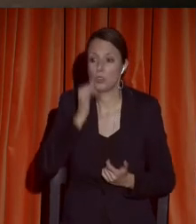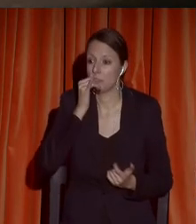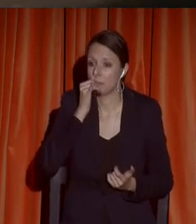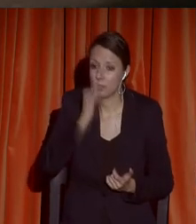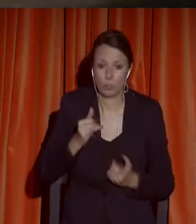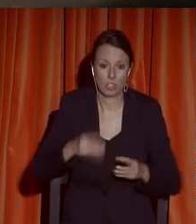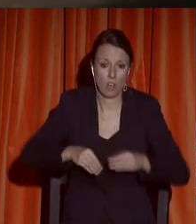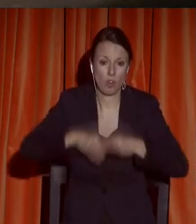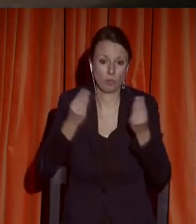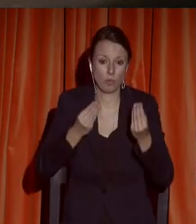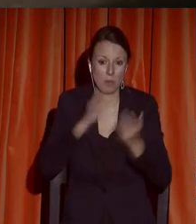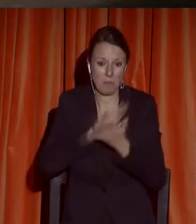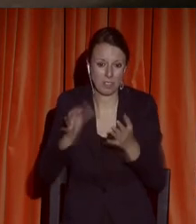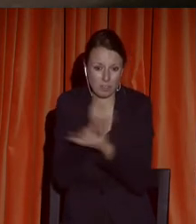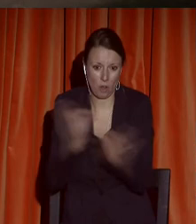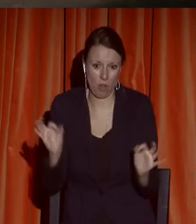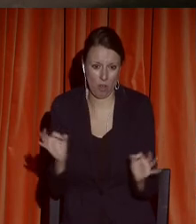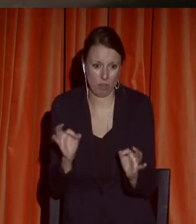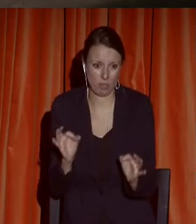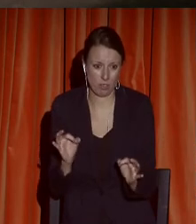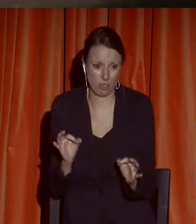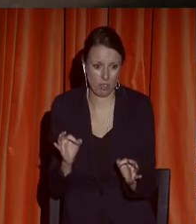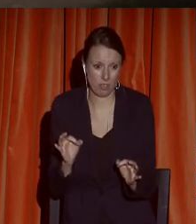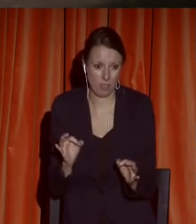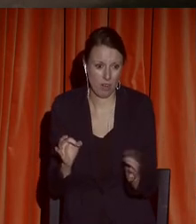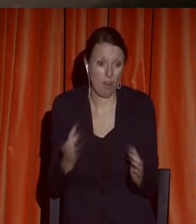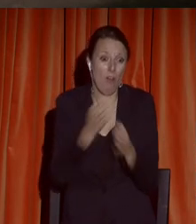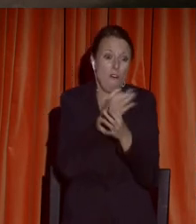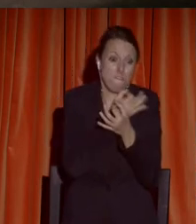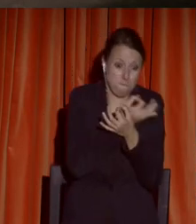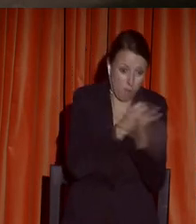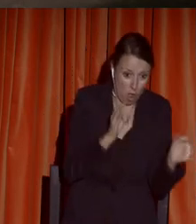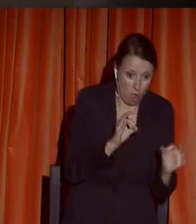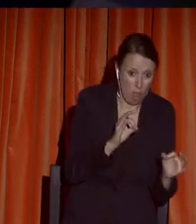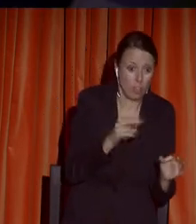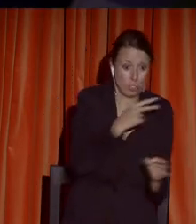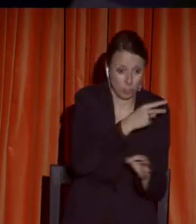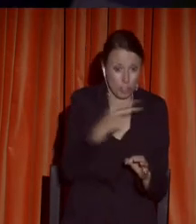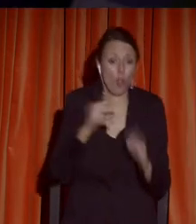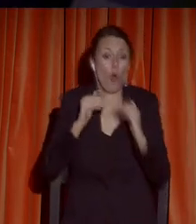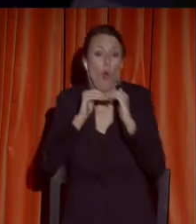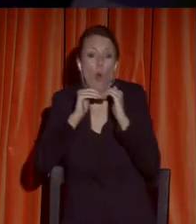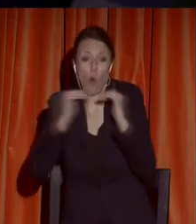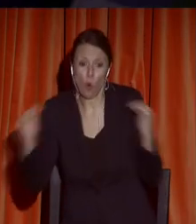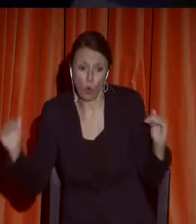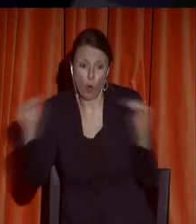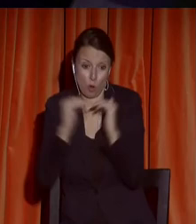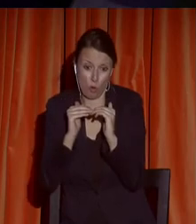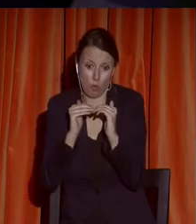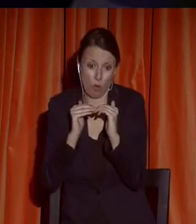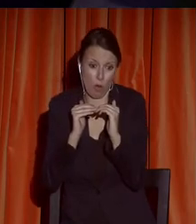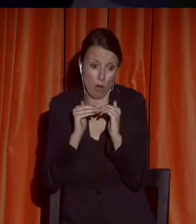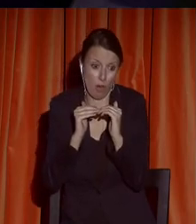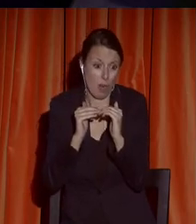rozwoju bez wolności. Nie ma wolności bez równości. Nie ma równości bez praworządności. Można byłoby tak